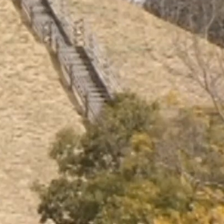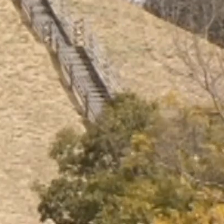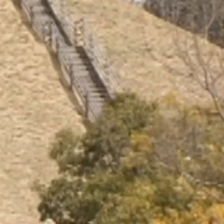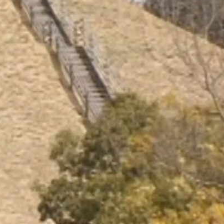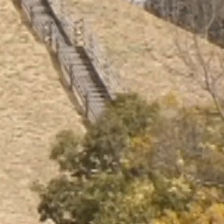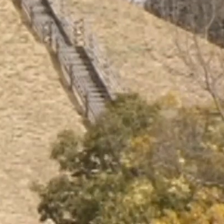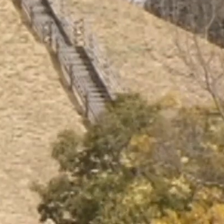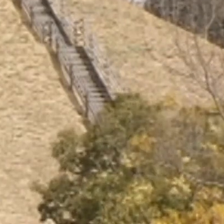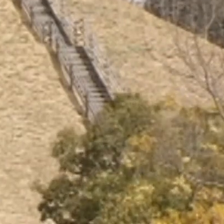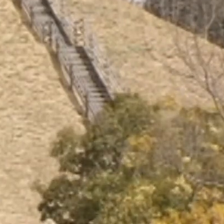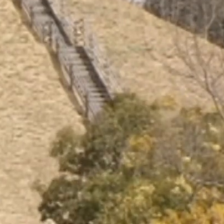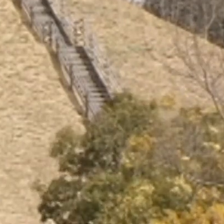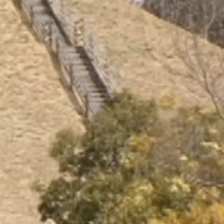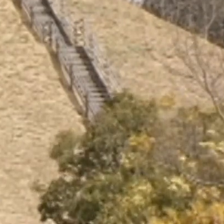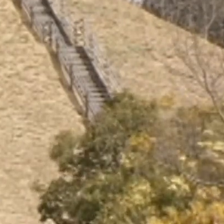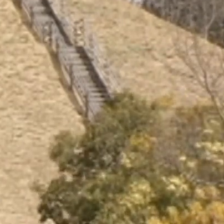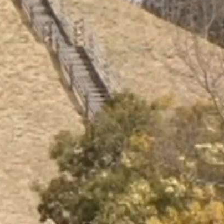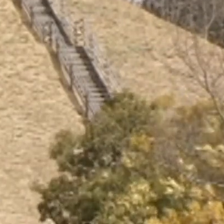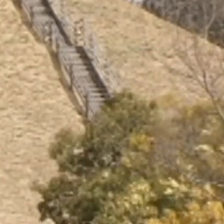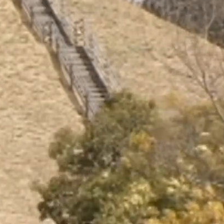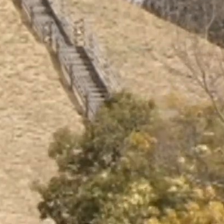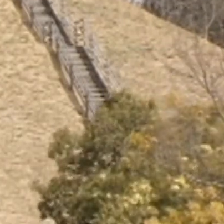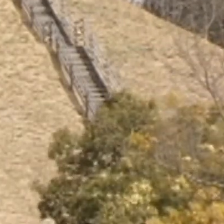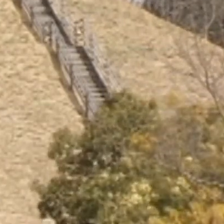やー、なんか効くわ。